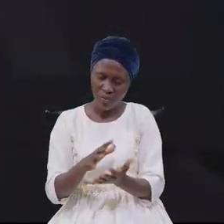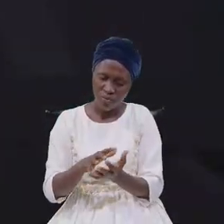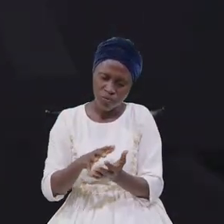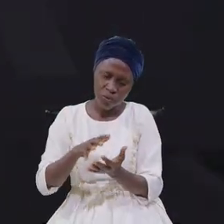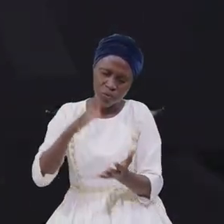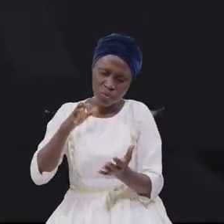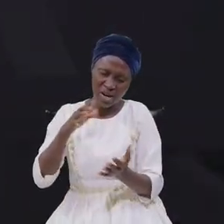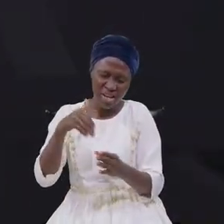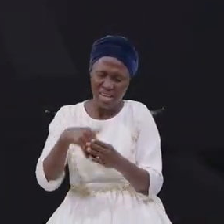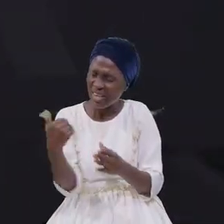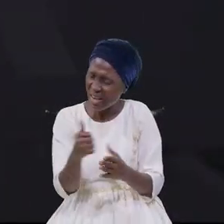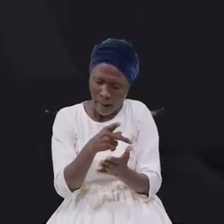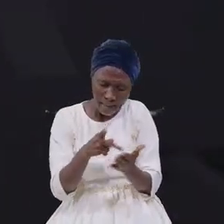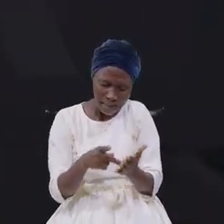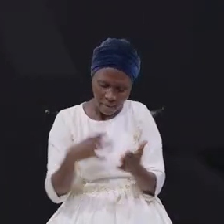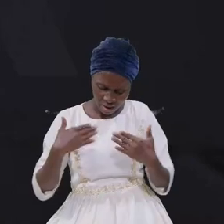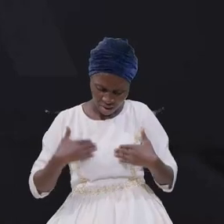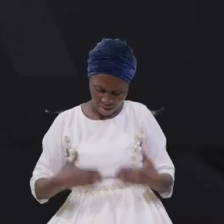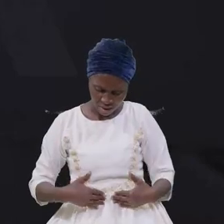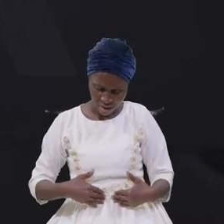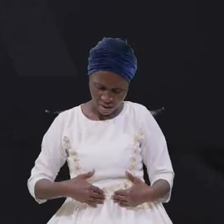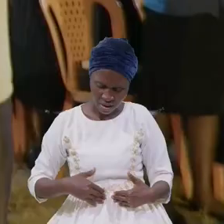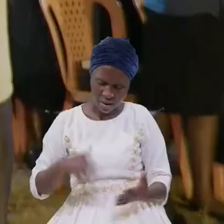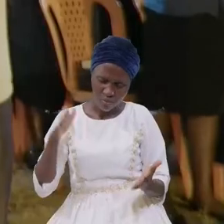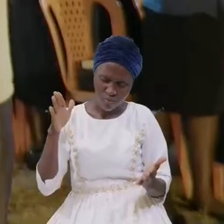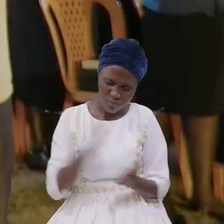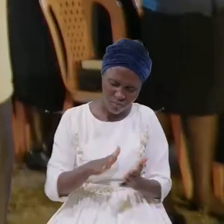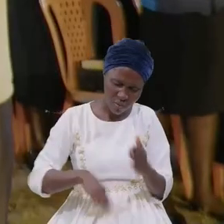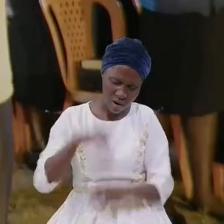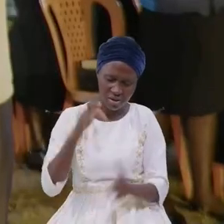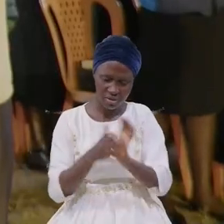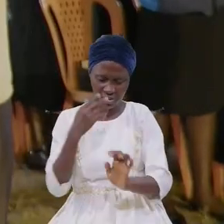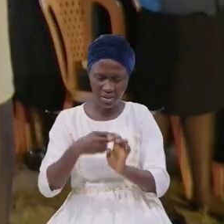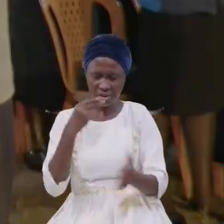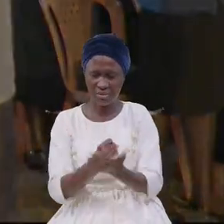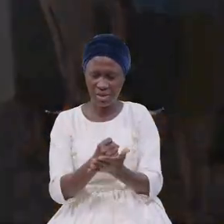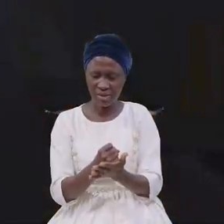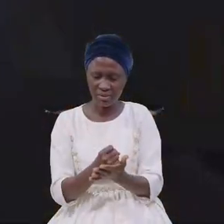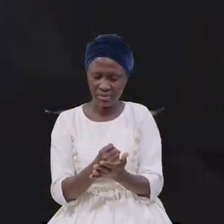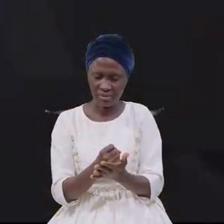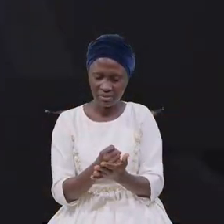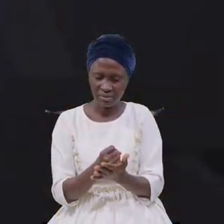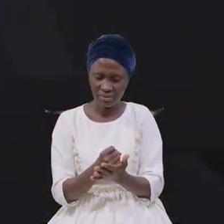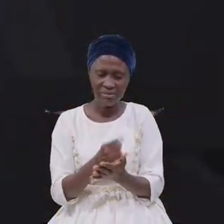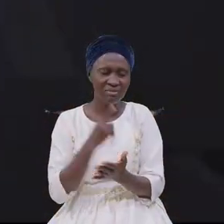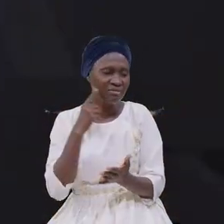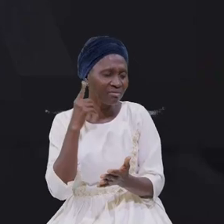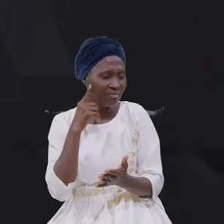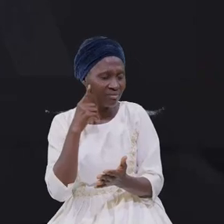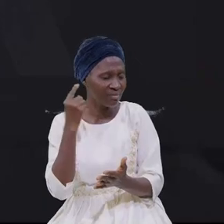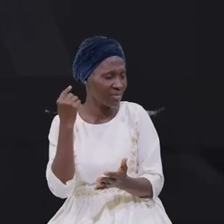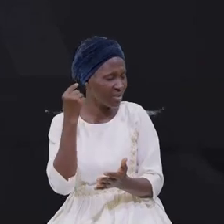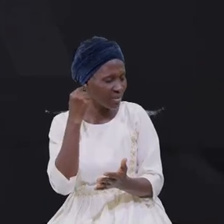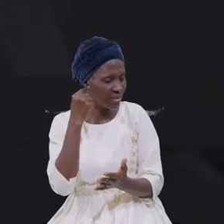Les tumeurs dans le corps, disparaissez au nom de Jésus. Les oreilles